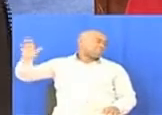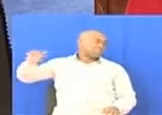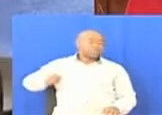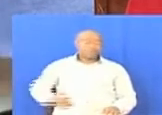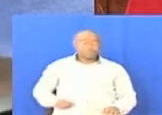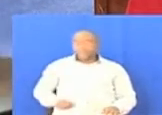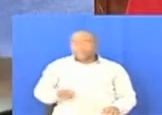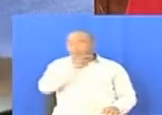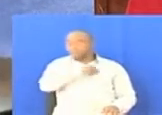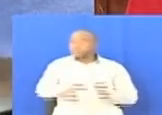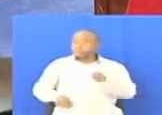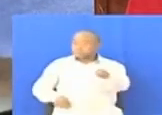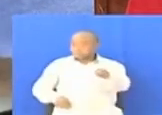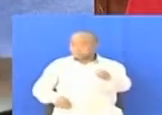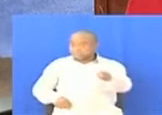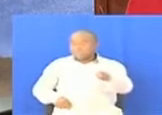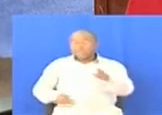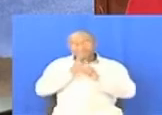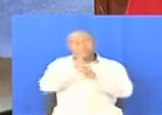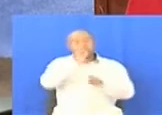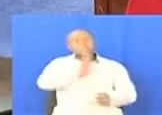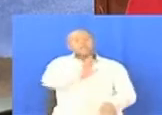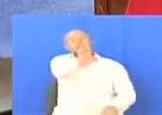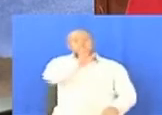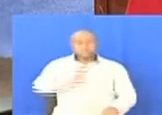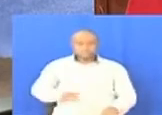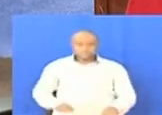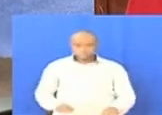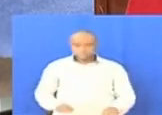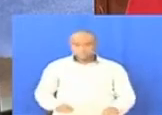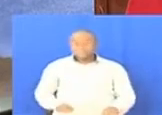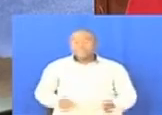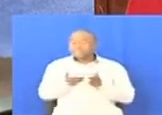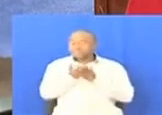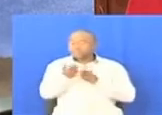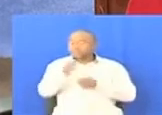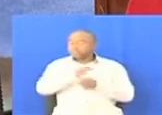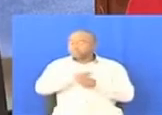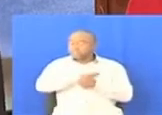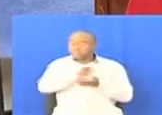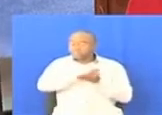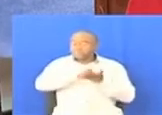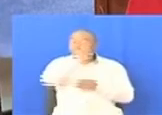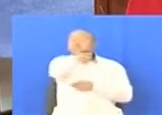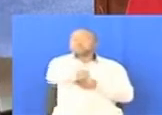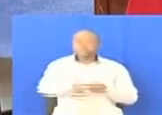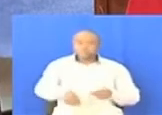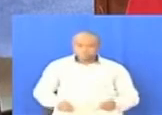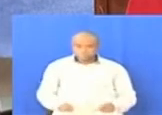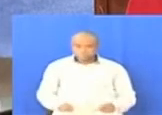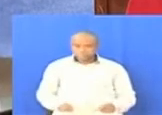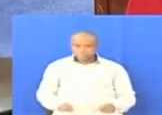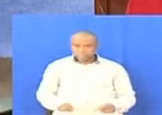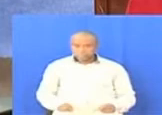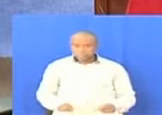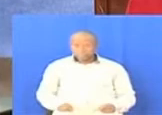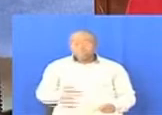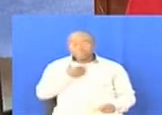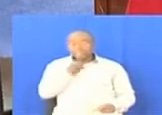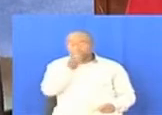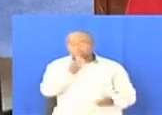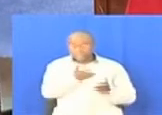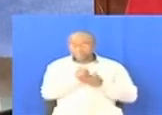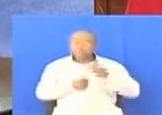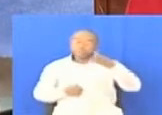kama nilivyosema azimio, akafuata kwake, ambao yana sababu za msingi nyingi tu kama nilivyosema azimio. Niongeze sababu zingine 3-4 kama